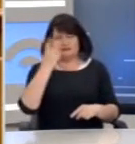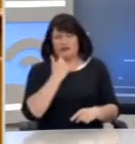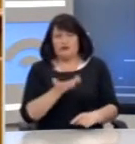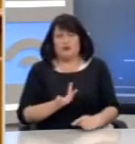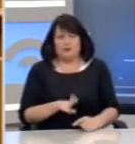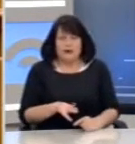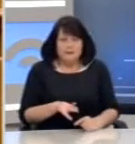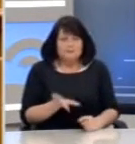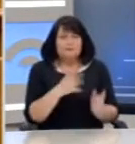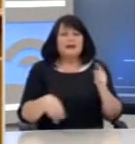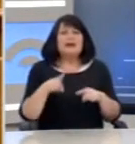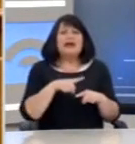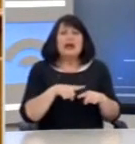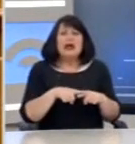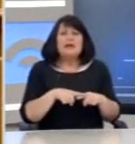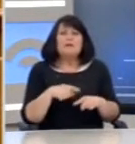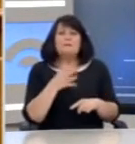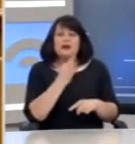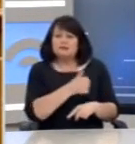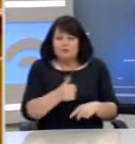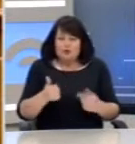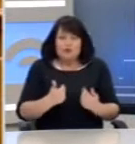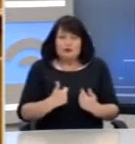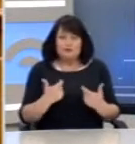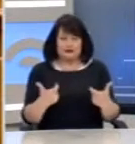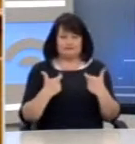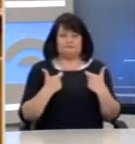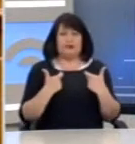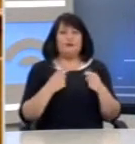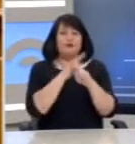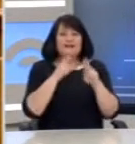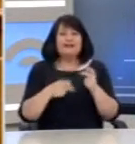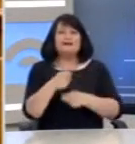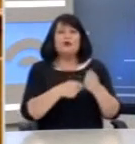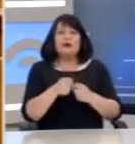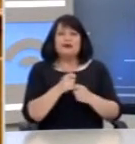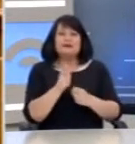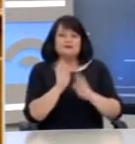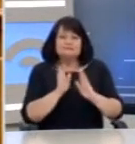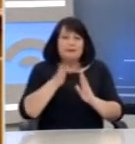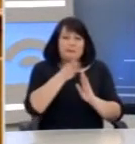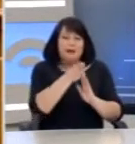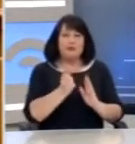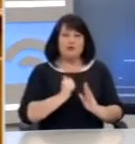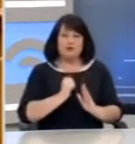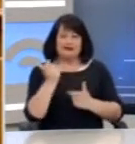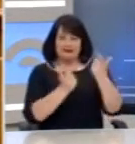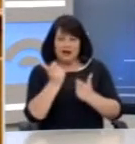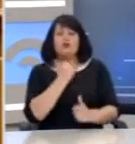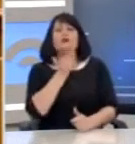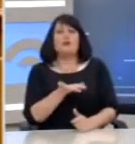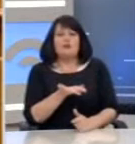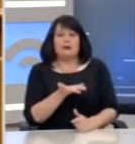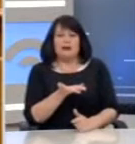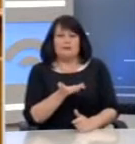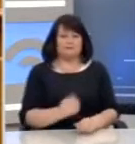συνεχίζει να είναι αποκλεισμένη από τις διεθνείς αγορές. Η κύρια πρόκληση που αντιμετώπισε η